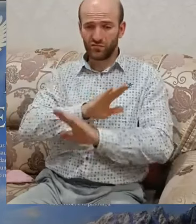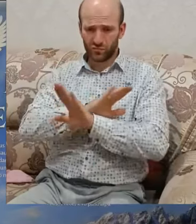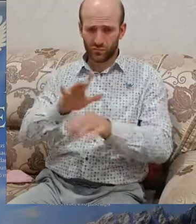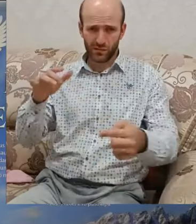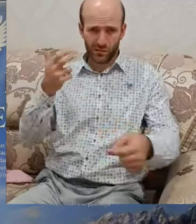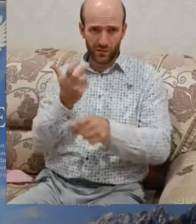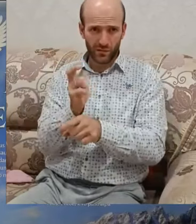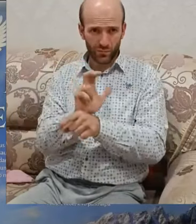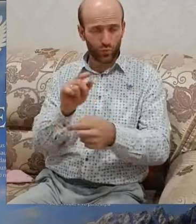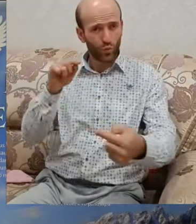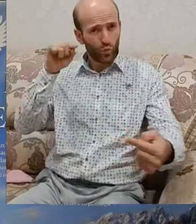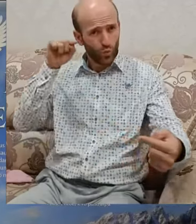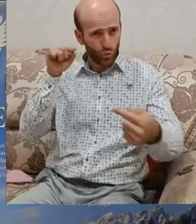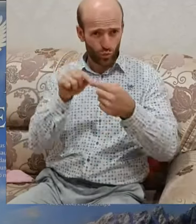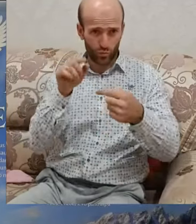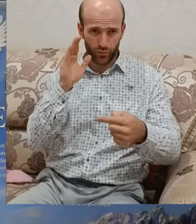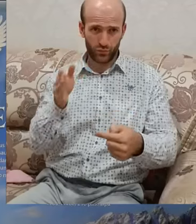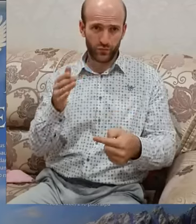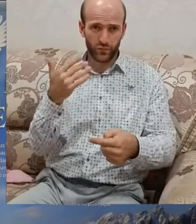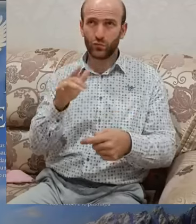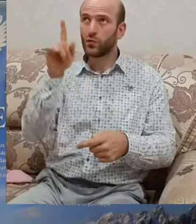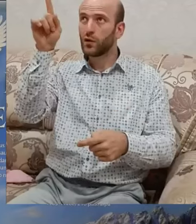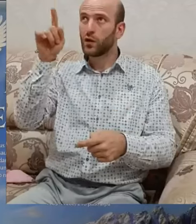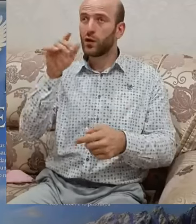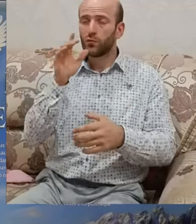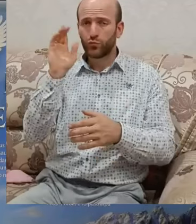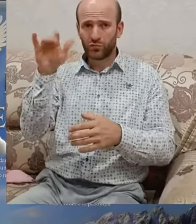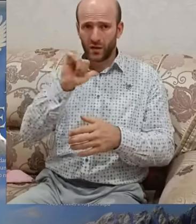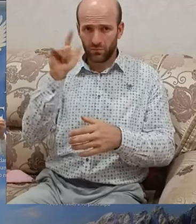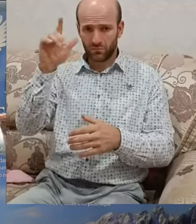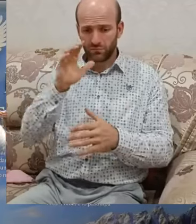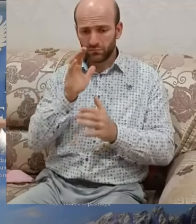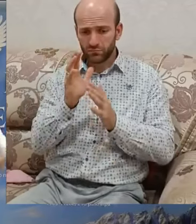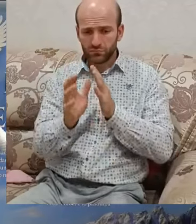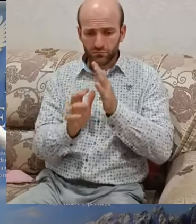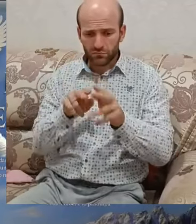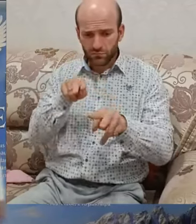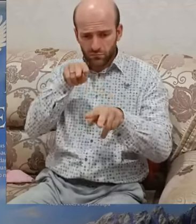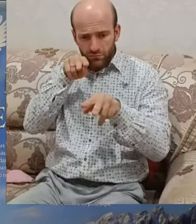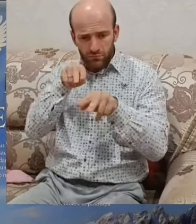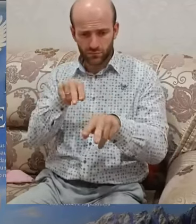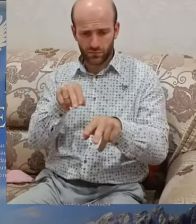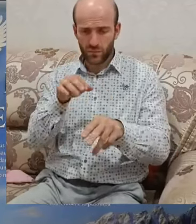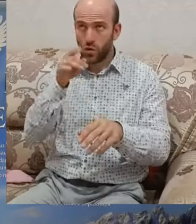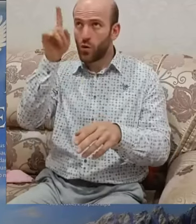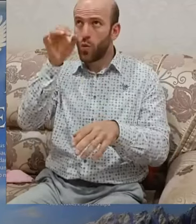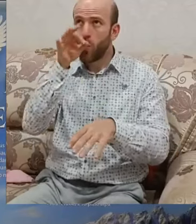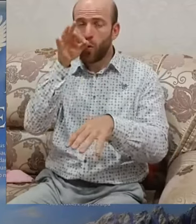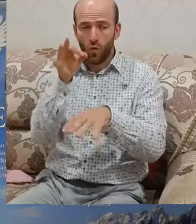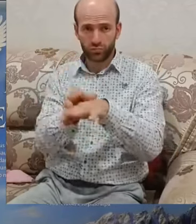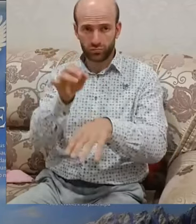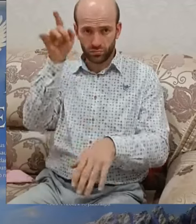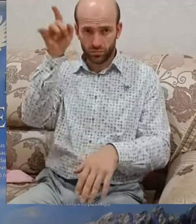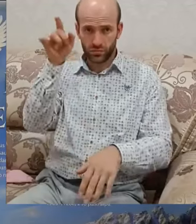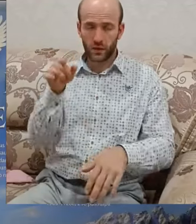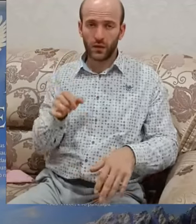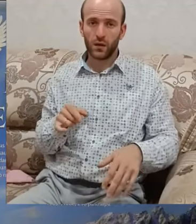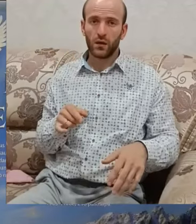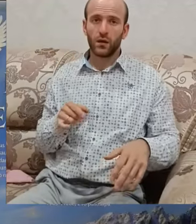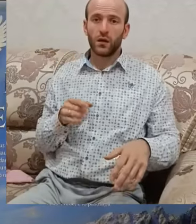и случилось. Ir žinia mums tai atveria, kad avinėlio žmona pasiruošė. И послание нам это открывает, что жена